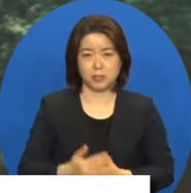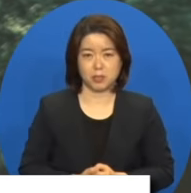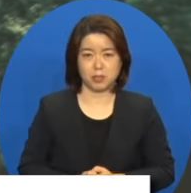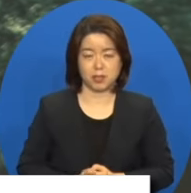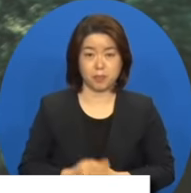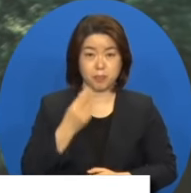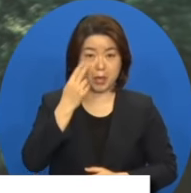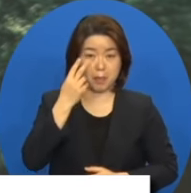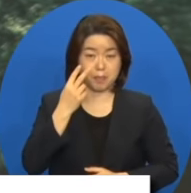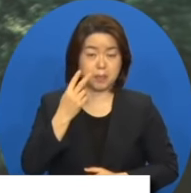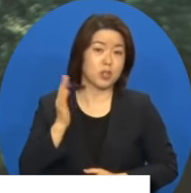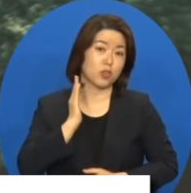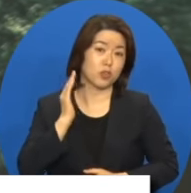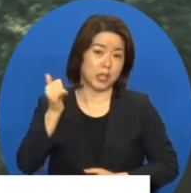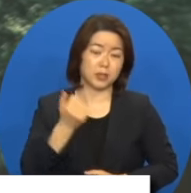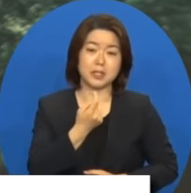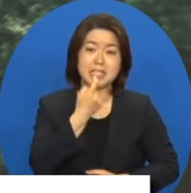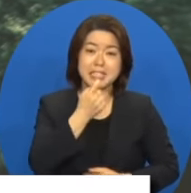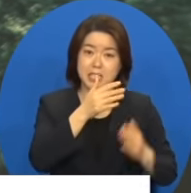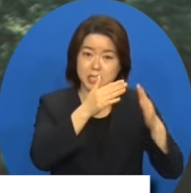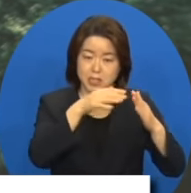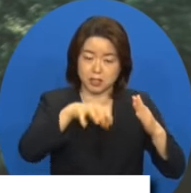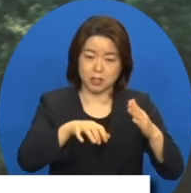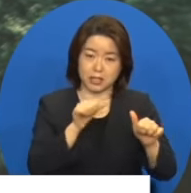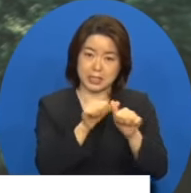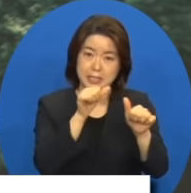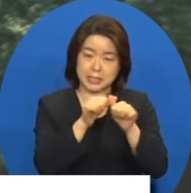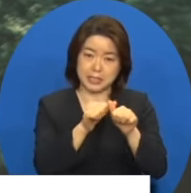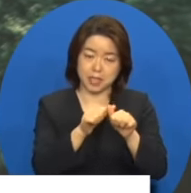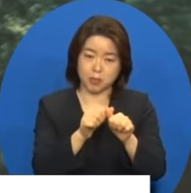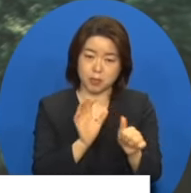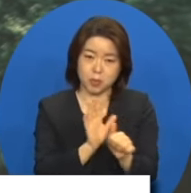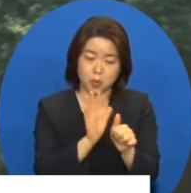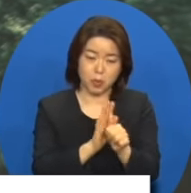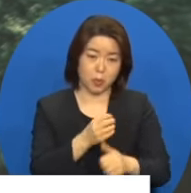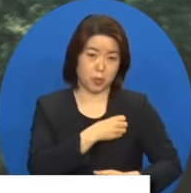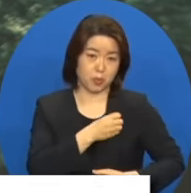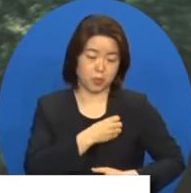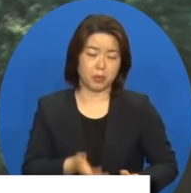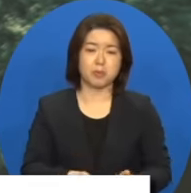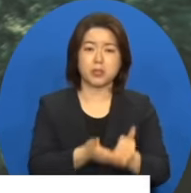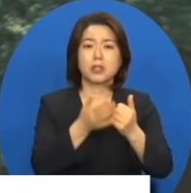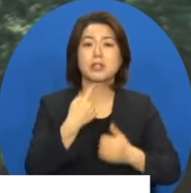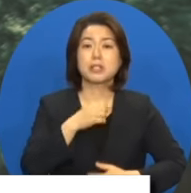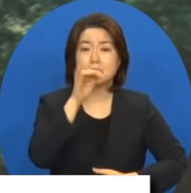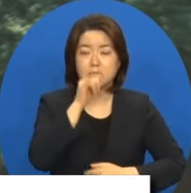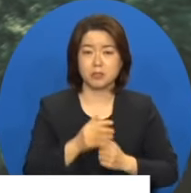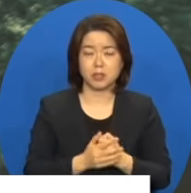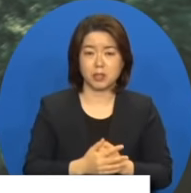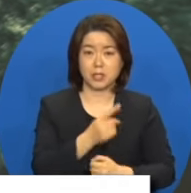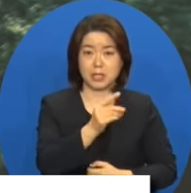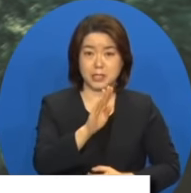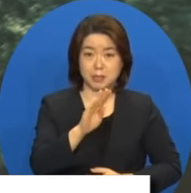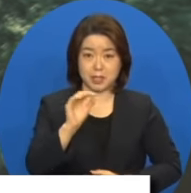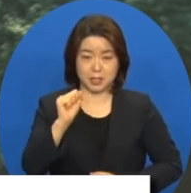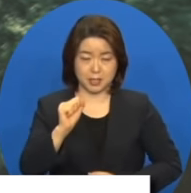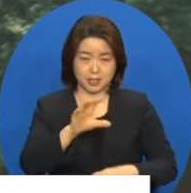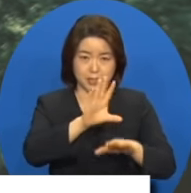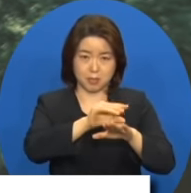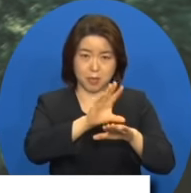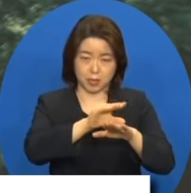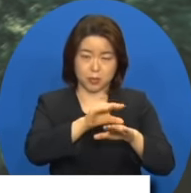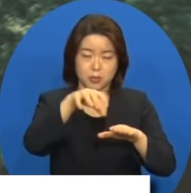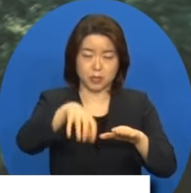미국 대통령 백악관의 자문위원으로 그렇게 섬기기도 했습니다. KBS 방송에서